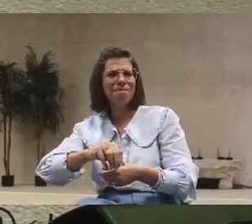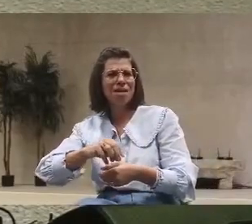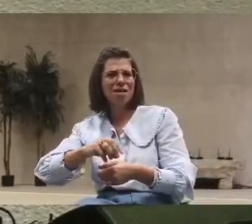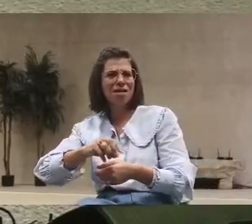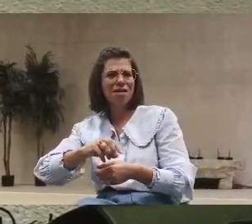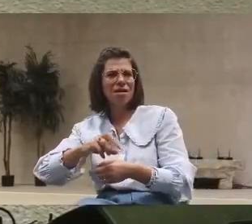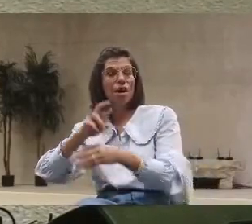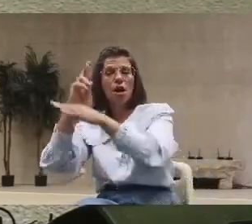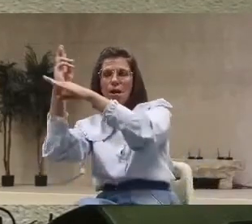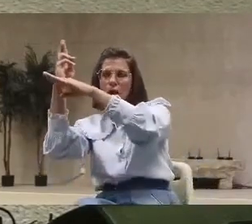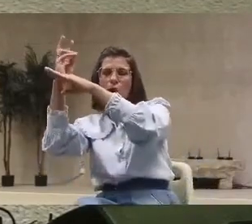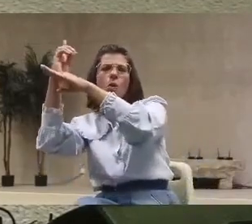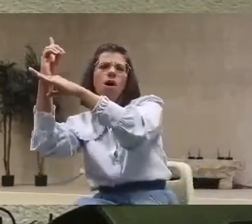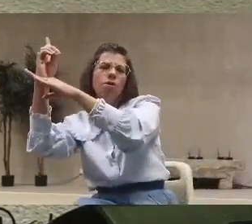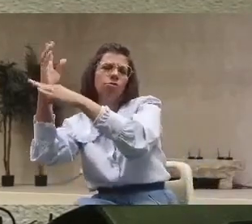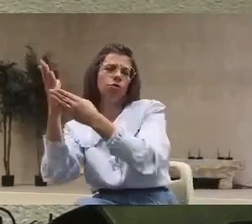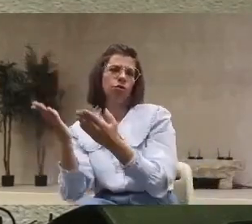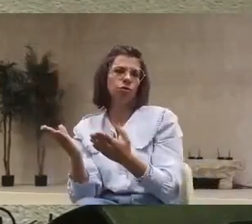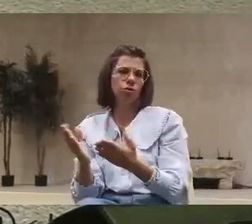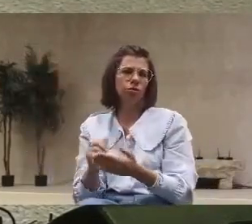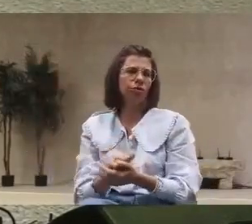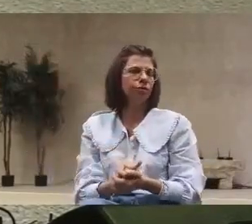je me suis dit mais qu'est-ce que je fais là